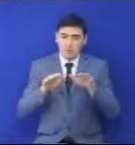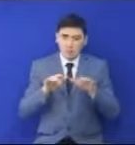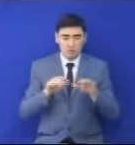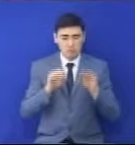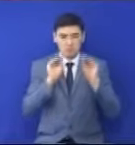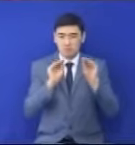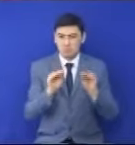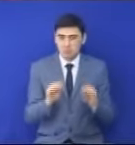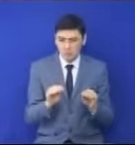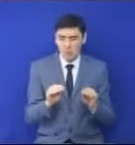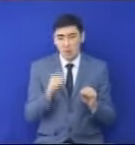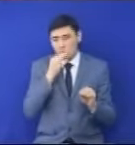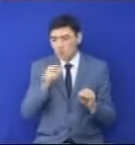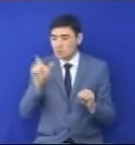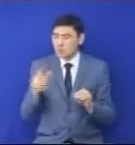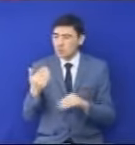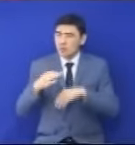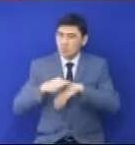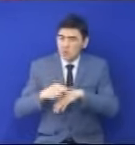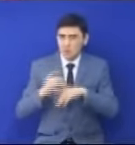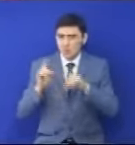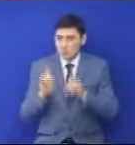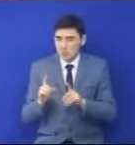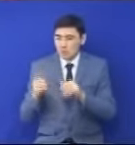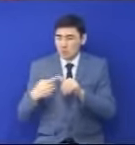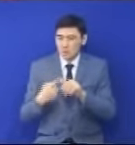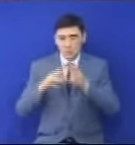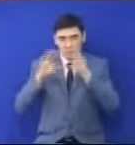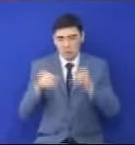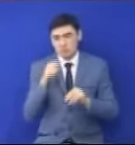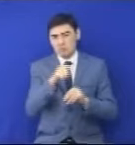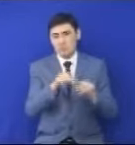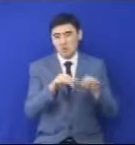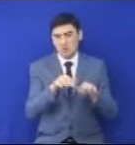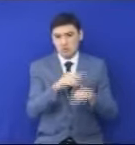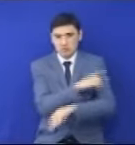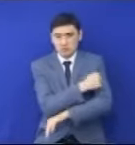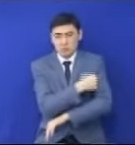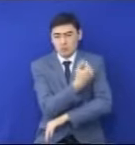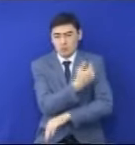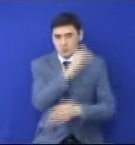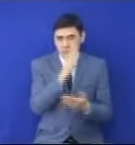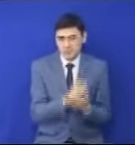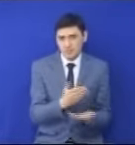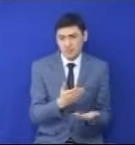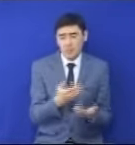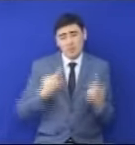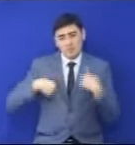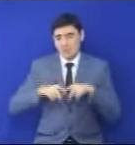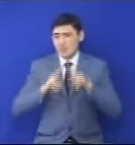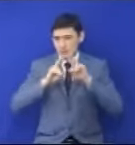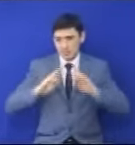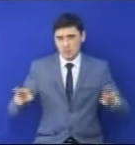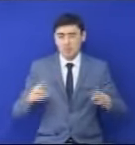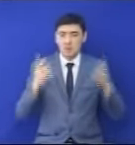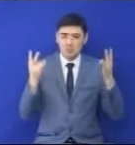электрондық жүйеде. Алынған мәліметтер жаңағы дәрігердің компьютерінде жүрді. Электрондық паспортқа біз көшуіміз керек.